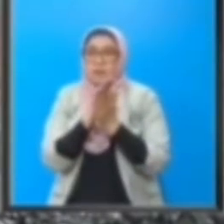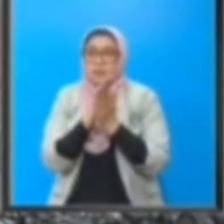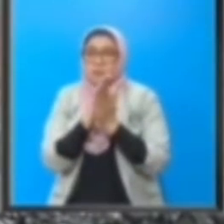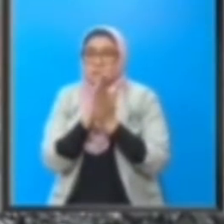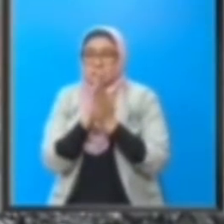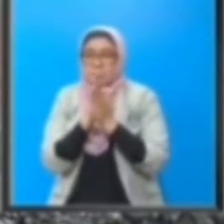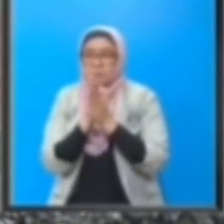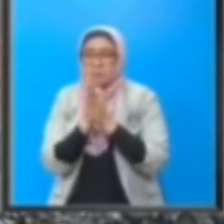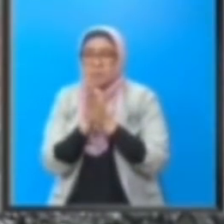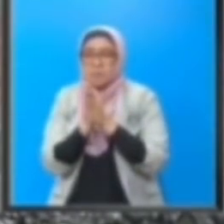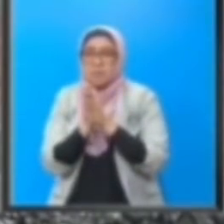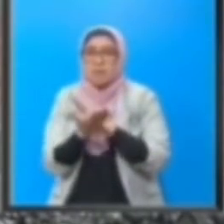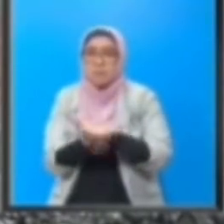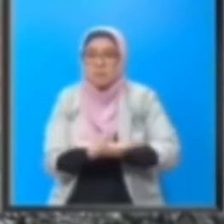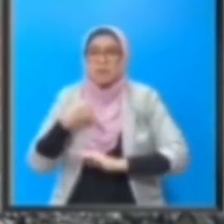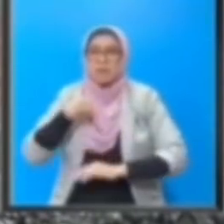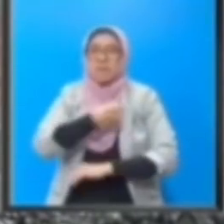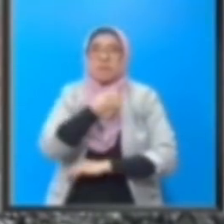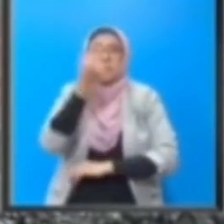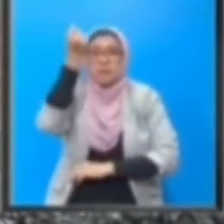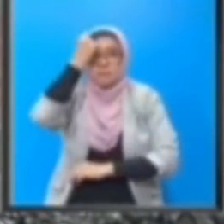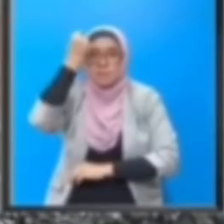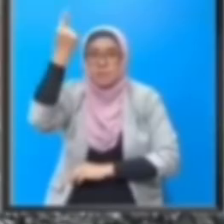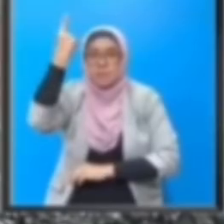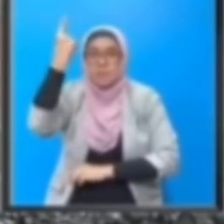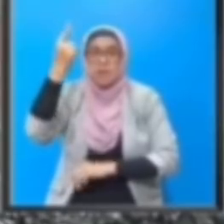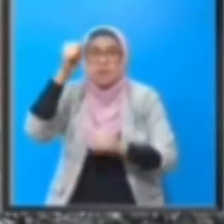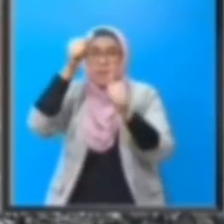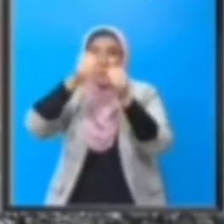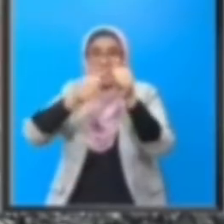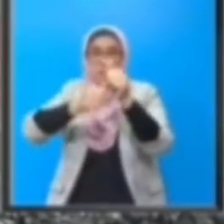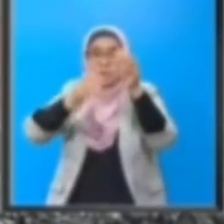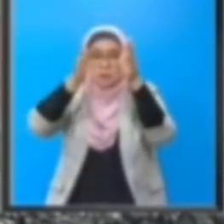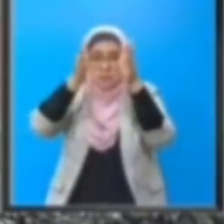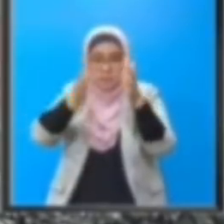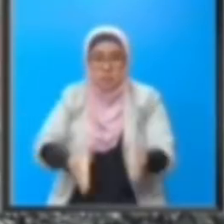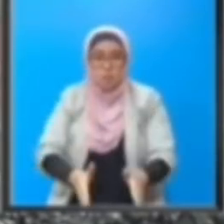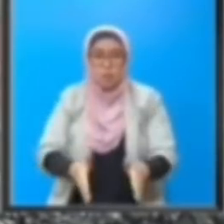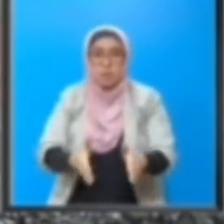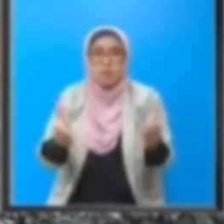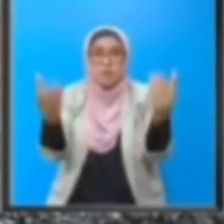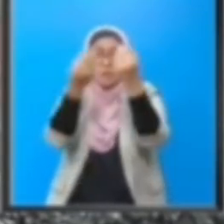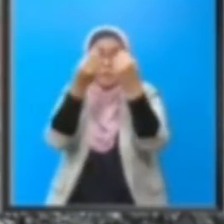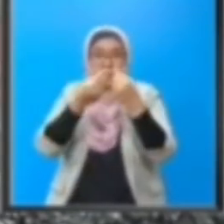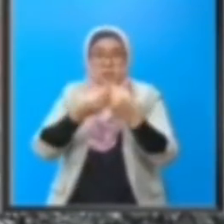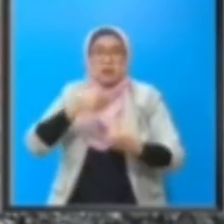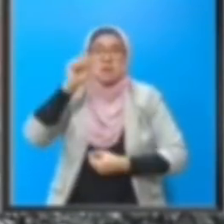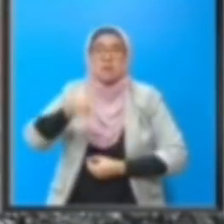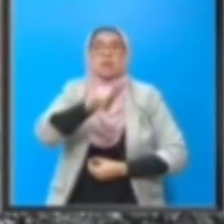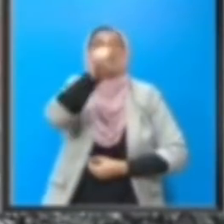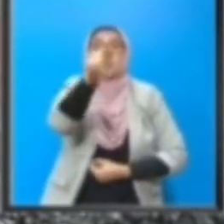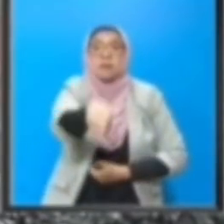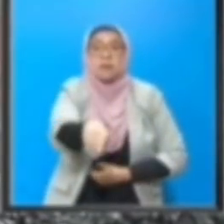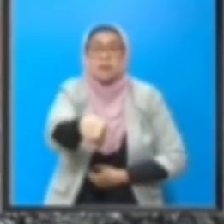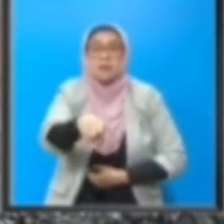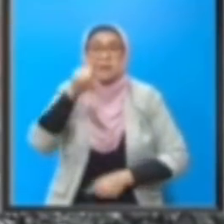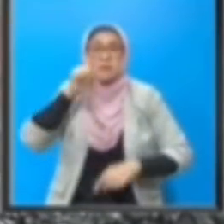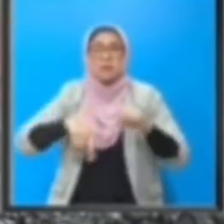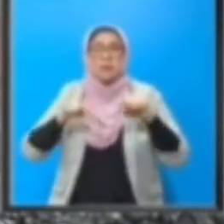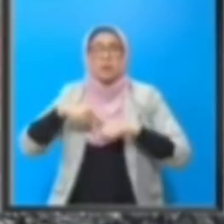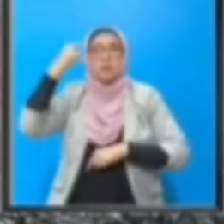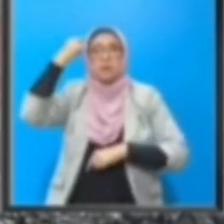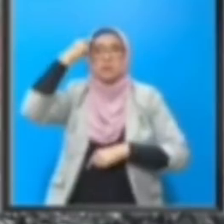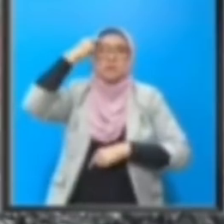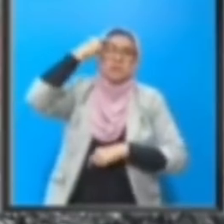faham, jadi kita faham, setiap penghitung mesti bertanya. Faham. Penghitung tidak boleh membuat andaian.